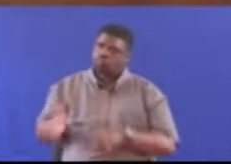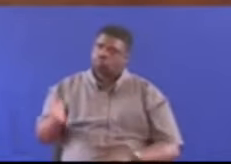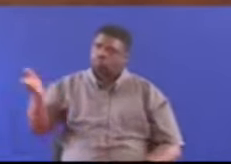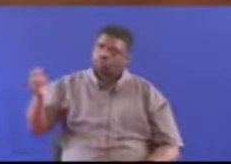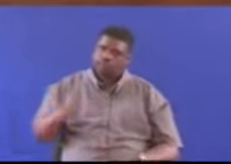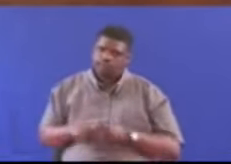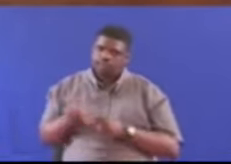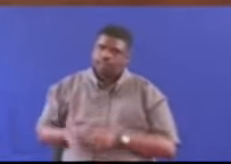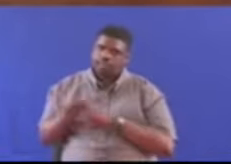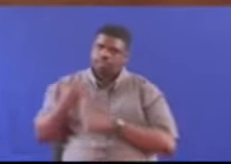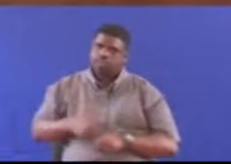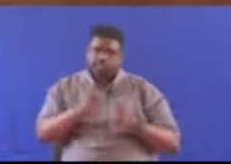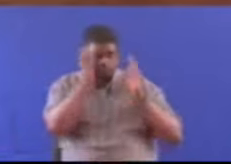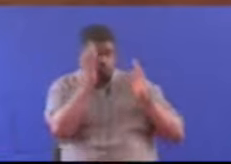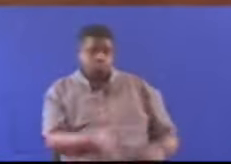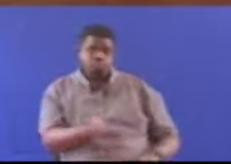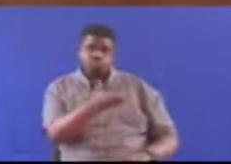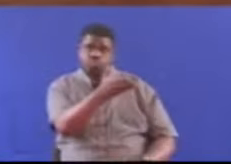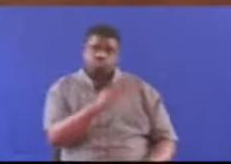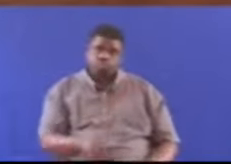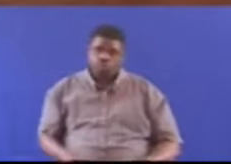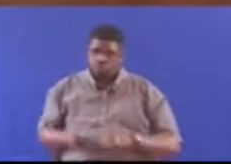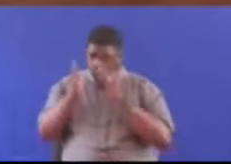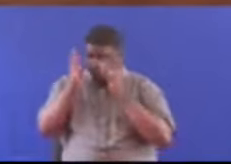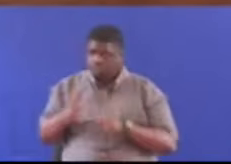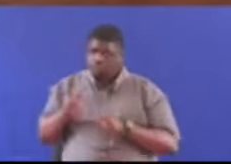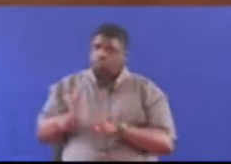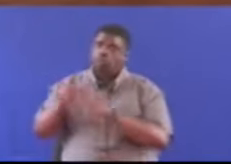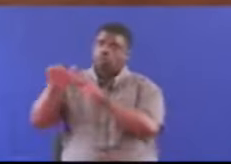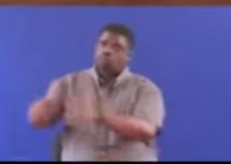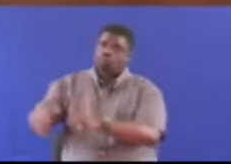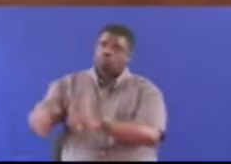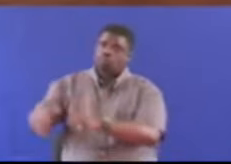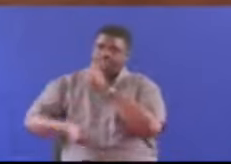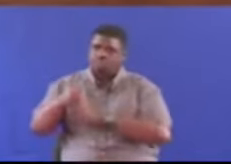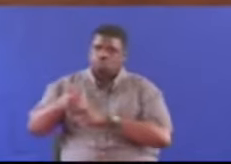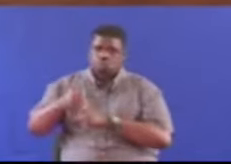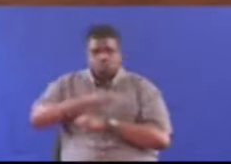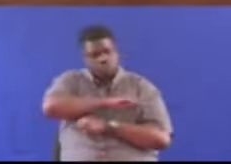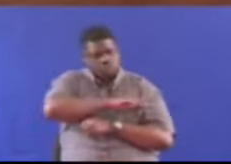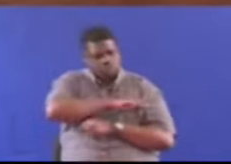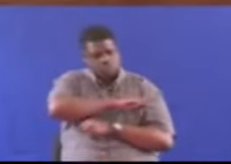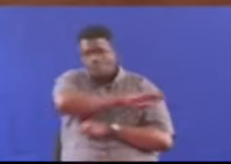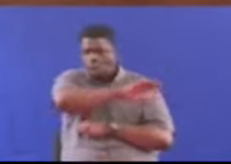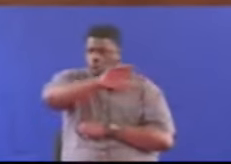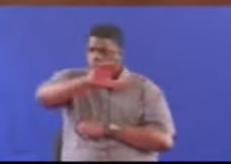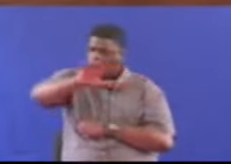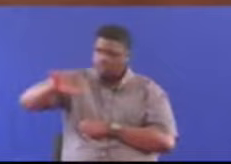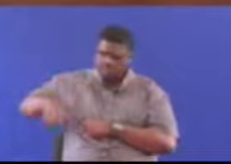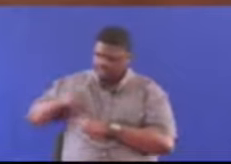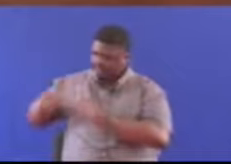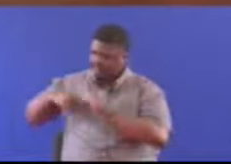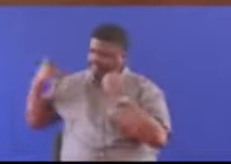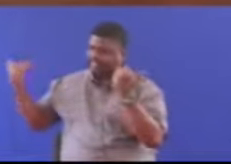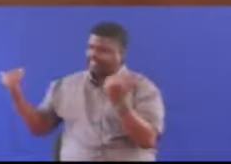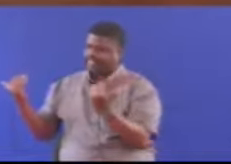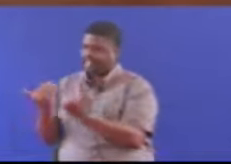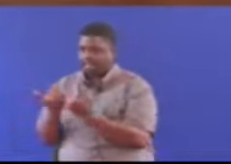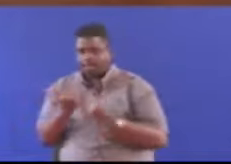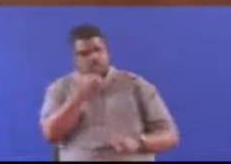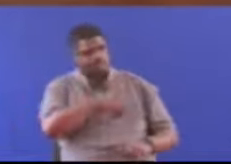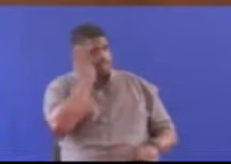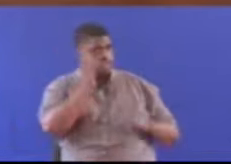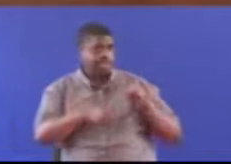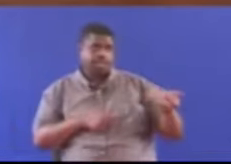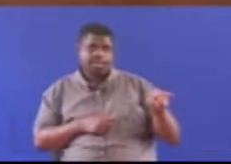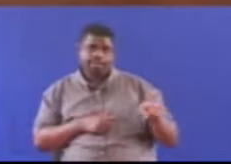Naibu Waziri Mkuu, waheshimiwa wabunge na viongozi wote wa chama cha serikali ambao mmeitikia wito